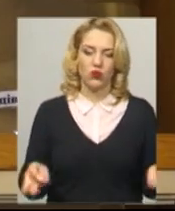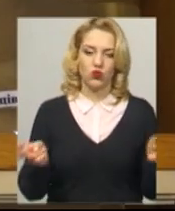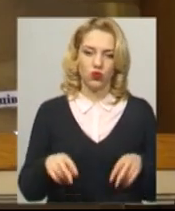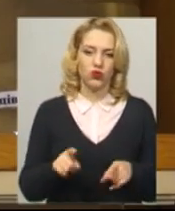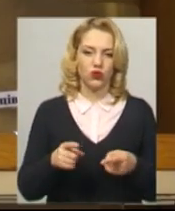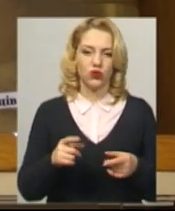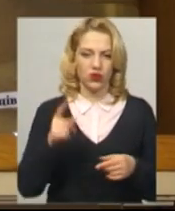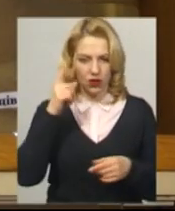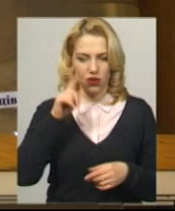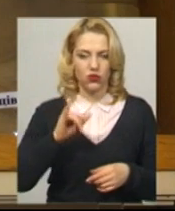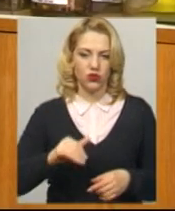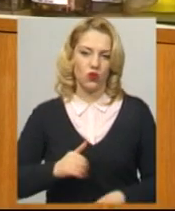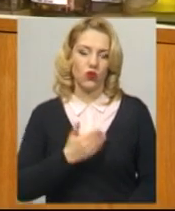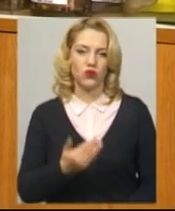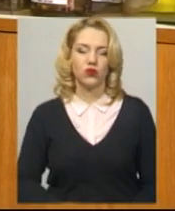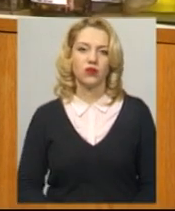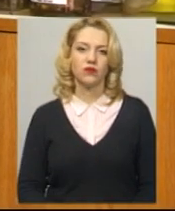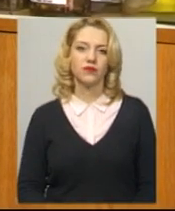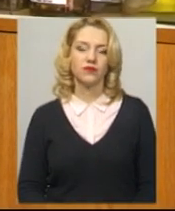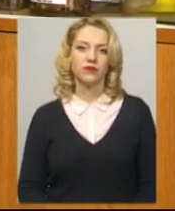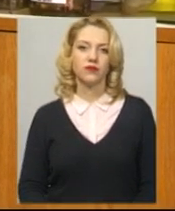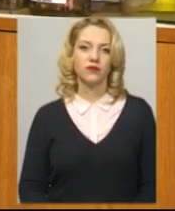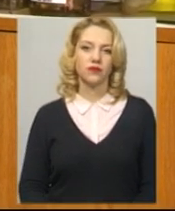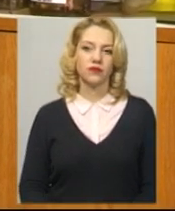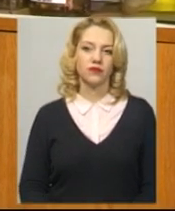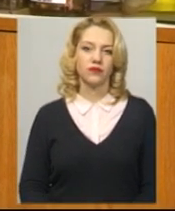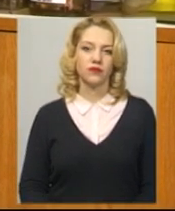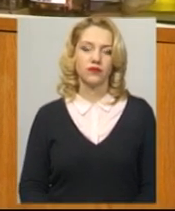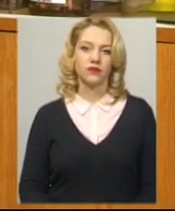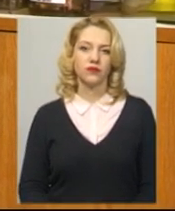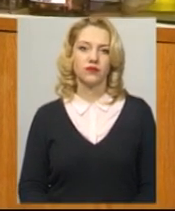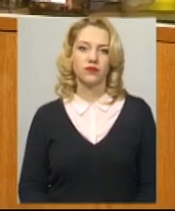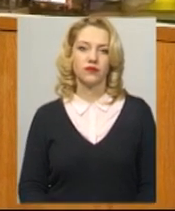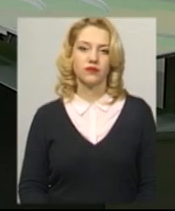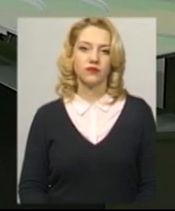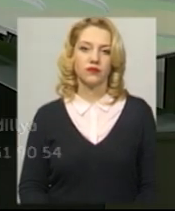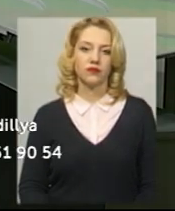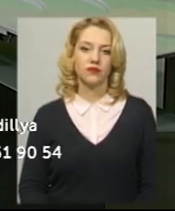і вони цього хочуть. Леся Боровець, Олександр Горішевський. Новини на Суспільному. Хмельницький.